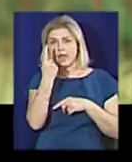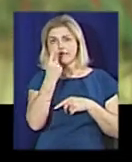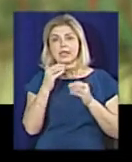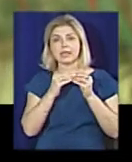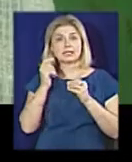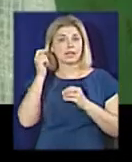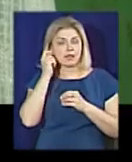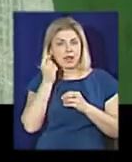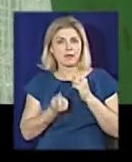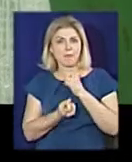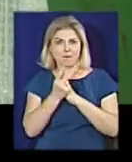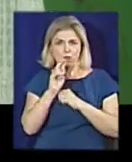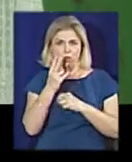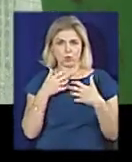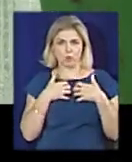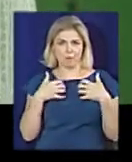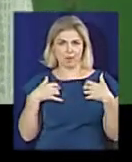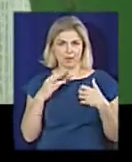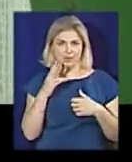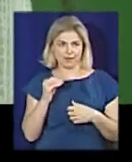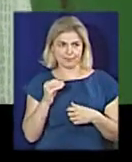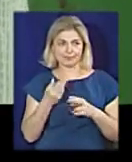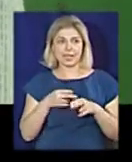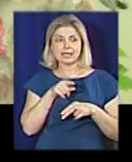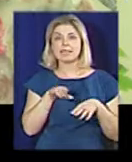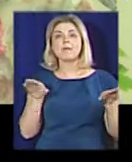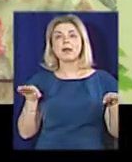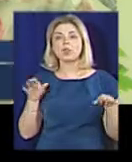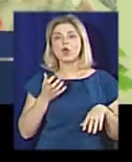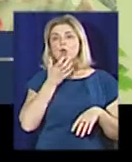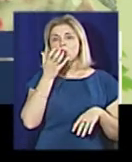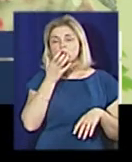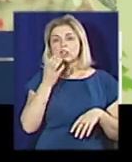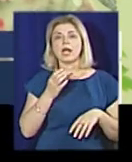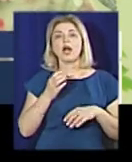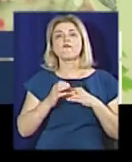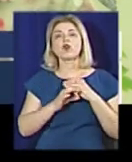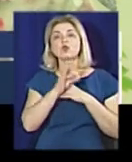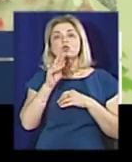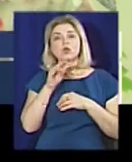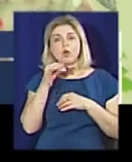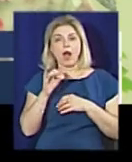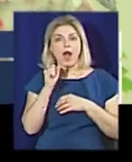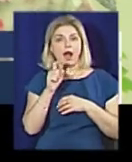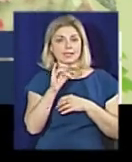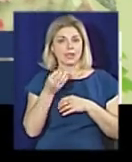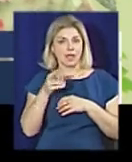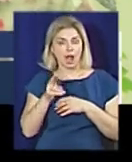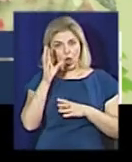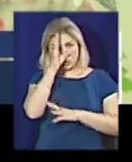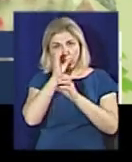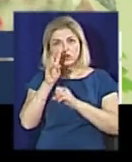вилупилась у Миколаївському зоопарку. Це метелик з Південно-Східної Азії. Це нічний